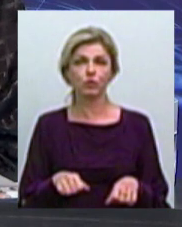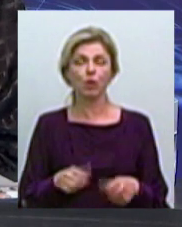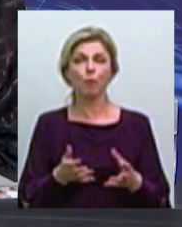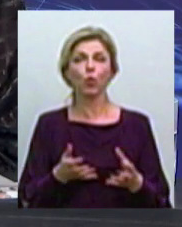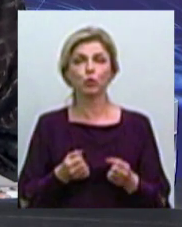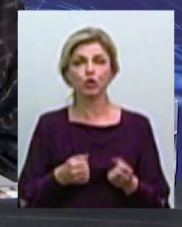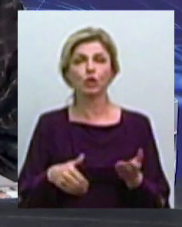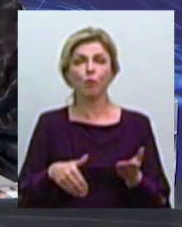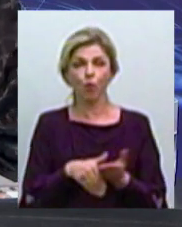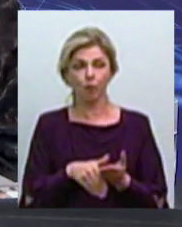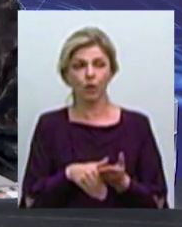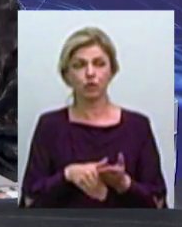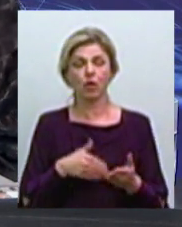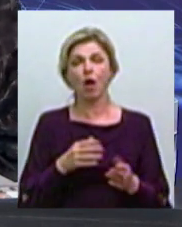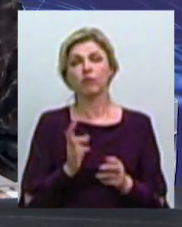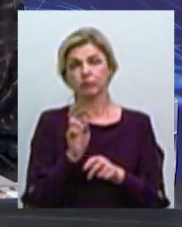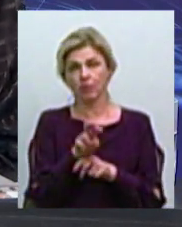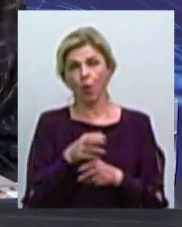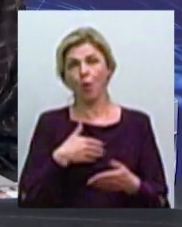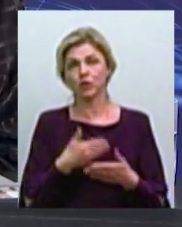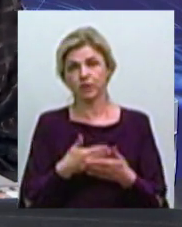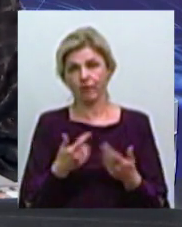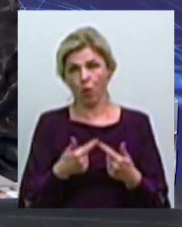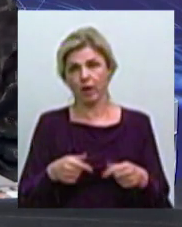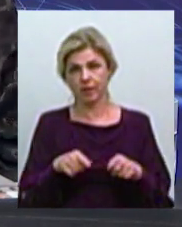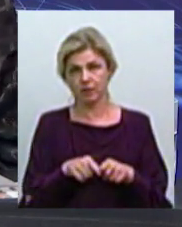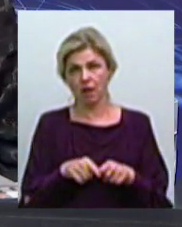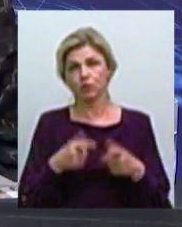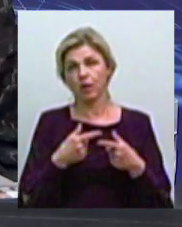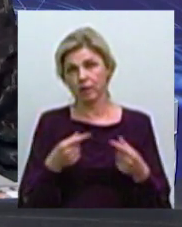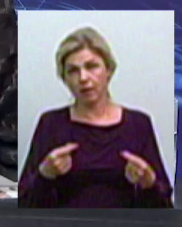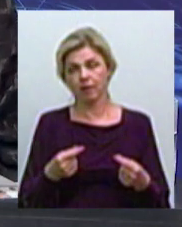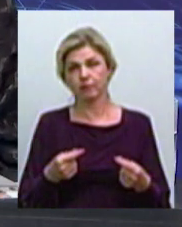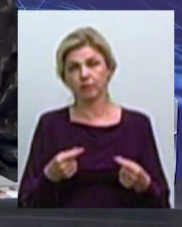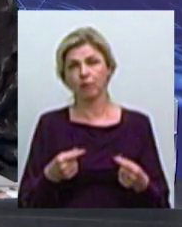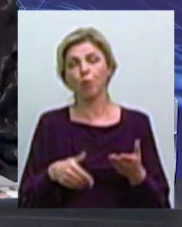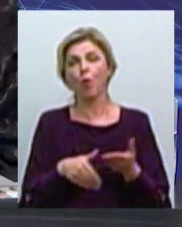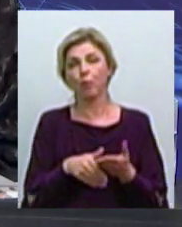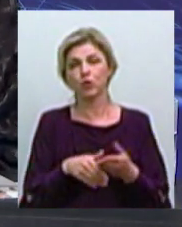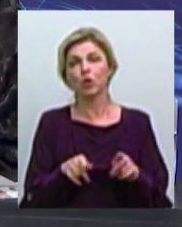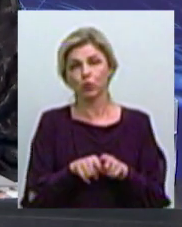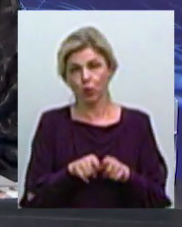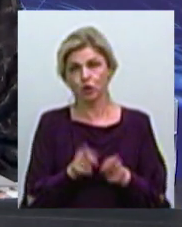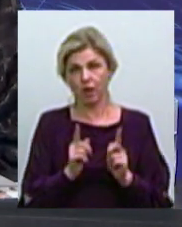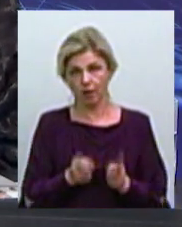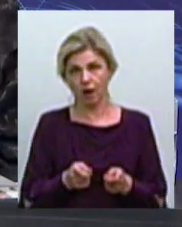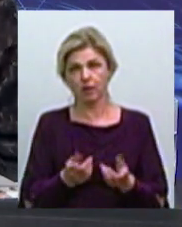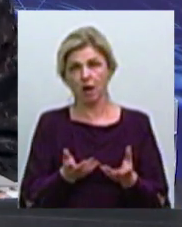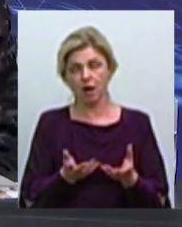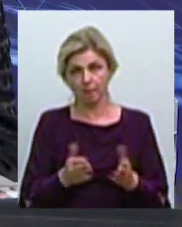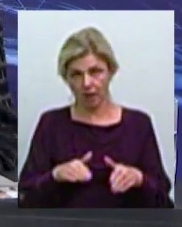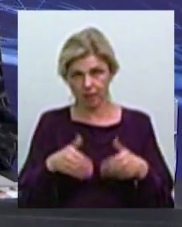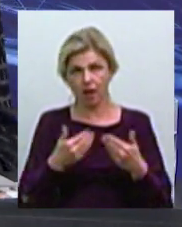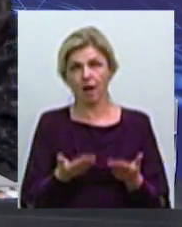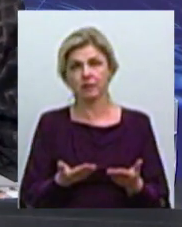помощь, обратившись в общественную организацию, вот, где помощь тоже реально, в общем-то,